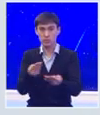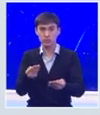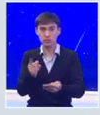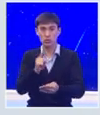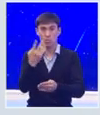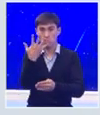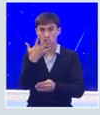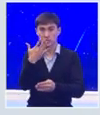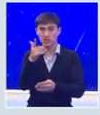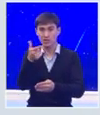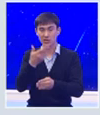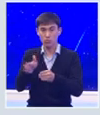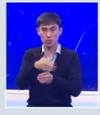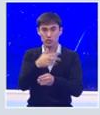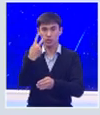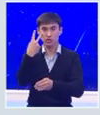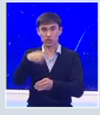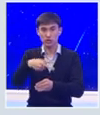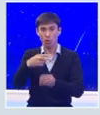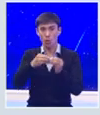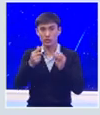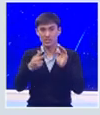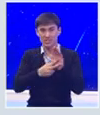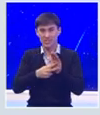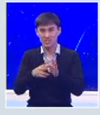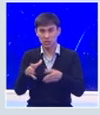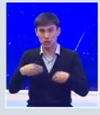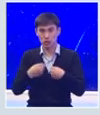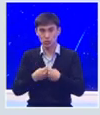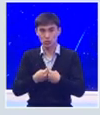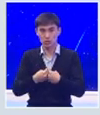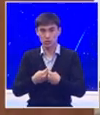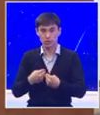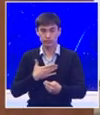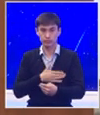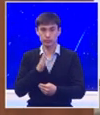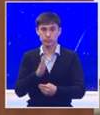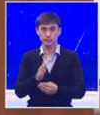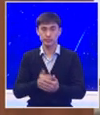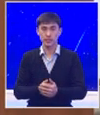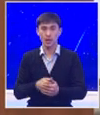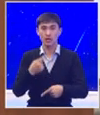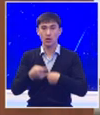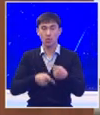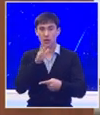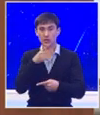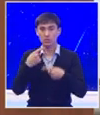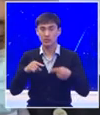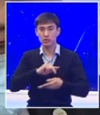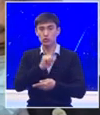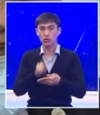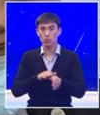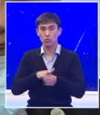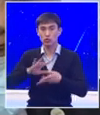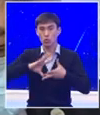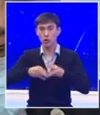Оны 5 гектардан бөлсек 18 жанұя. Қанағат болар. Алдағы уақытта аталған сұрақтар бойынша